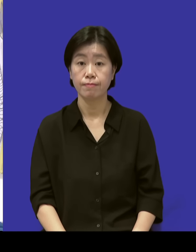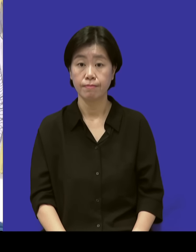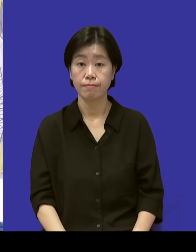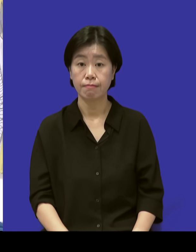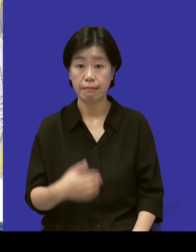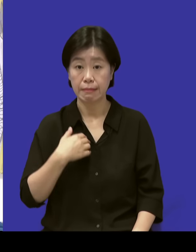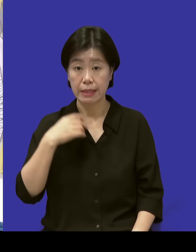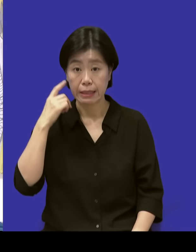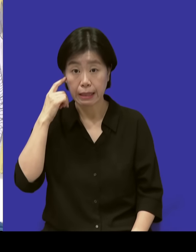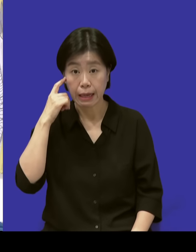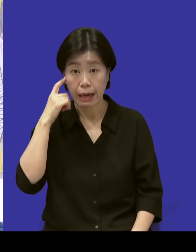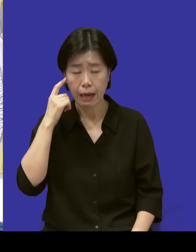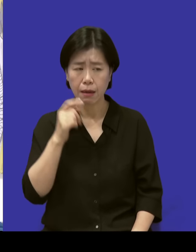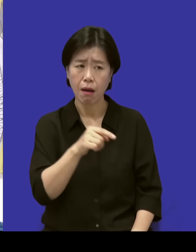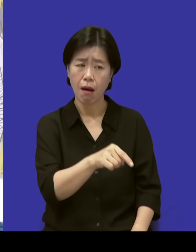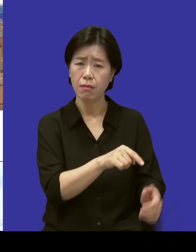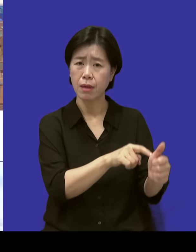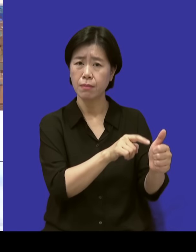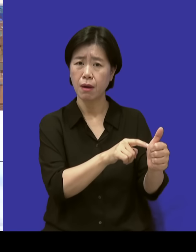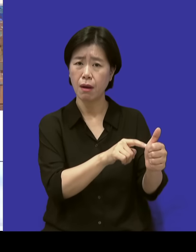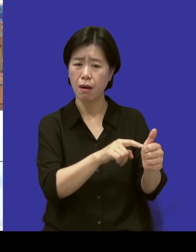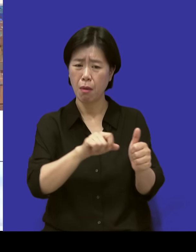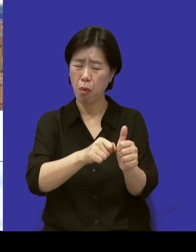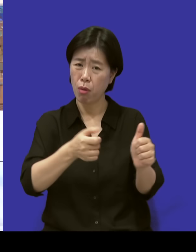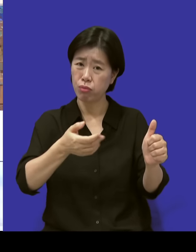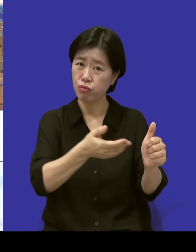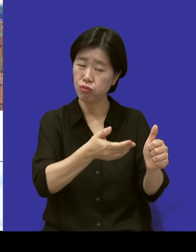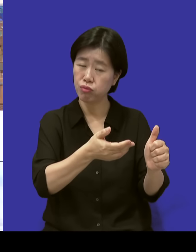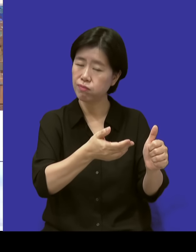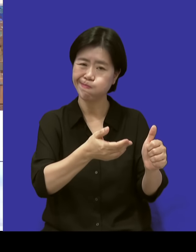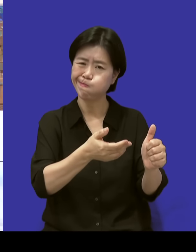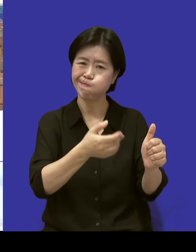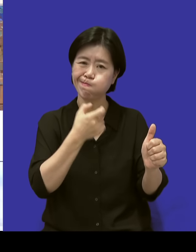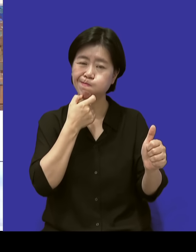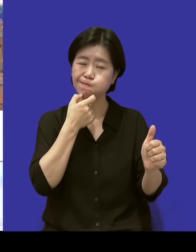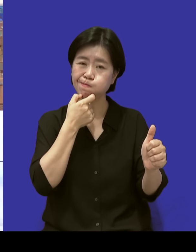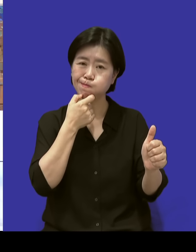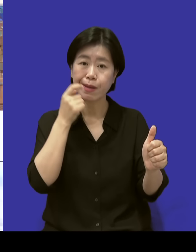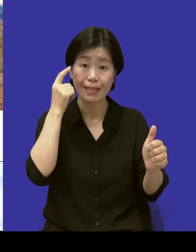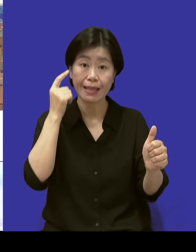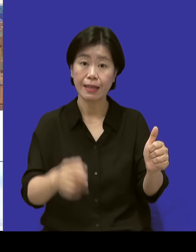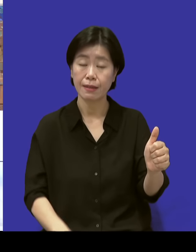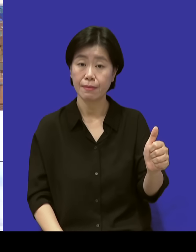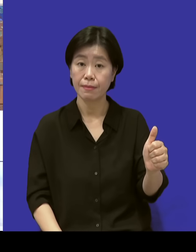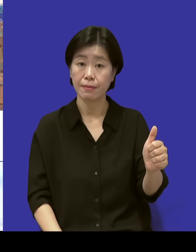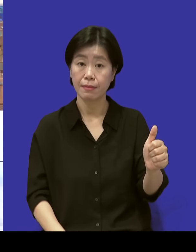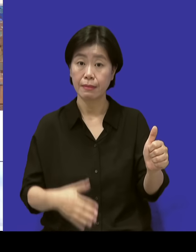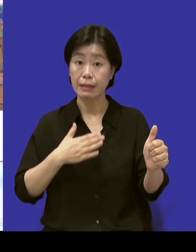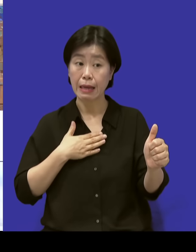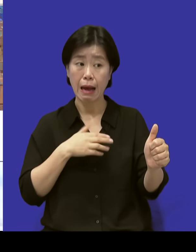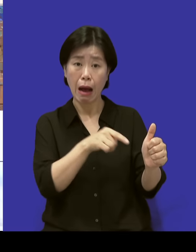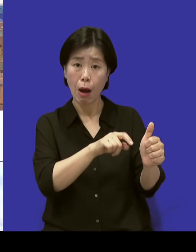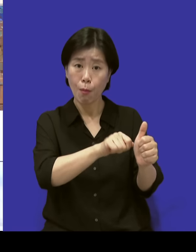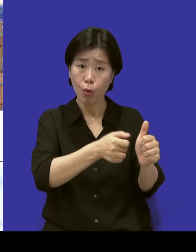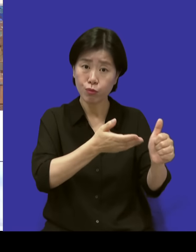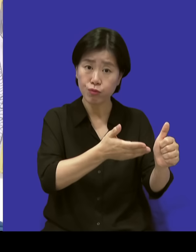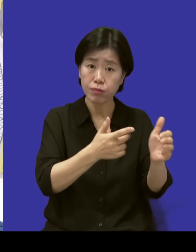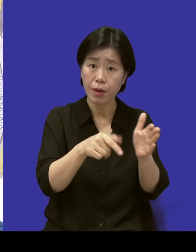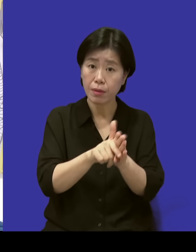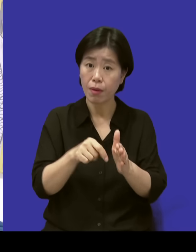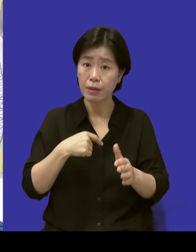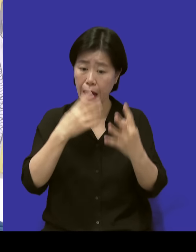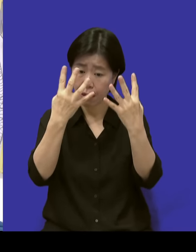이 수용자를 정말 처벌하고 싶지 않았어요. 얘를 처벌하려고 제가 예수님 불을 받고 여기 온 게 아니잖아요. 예,